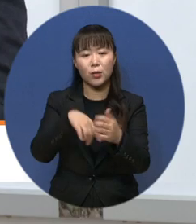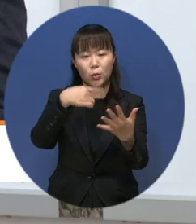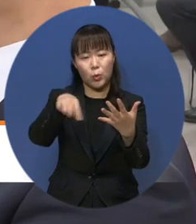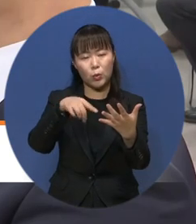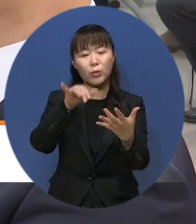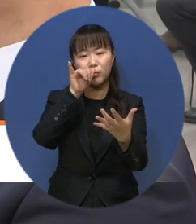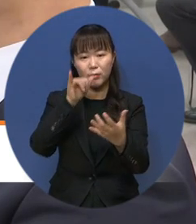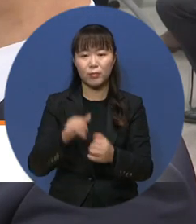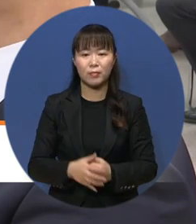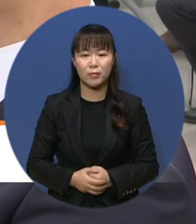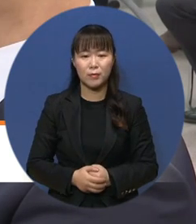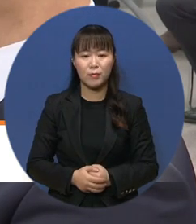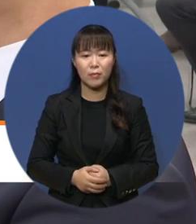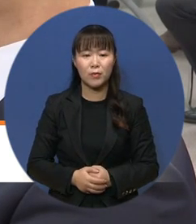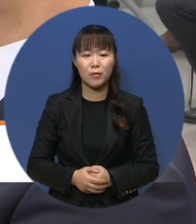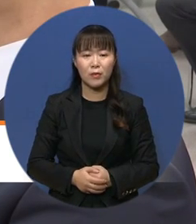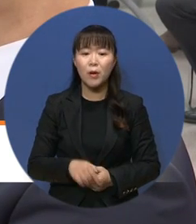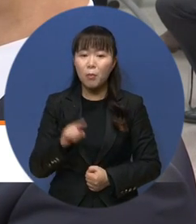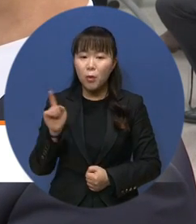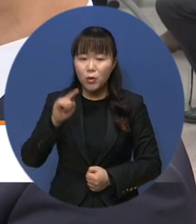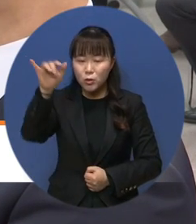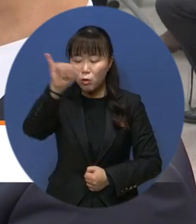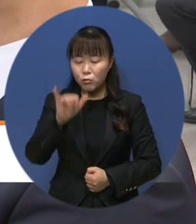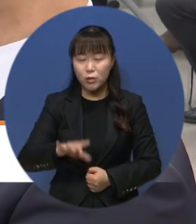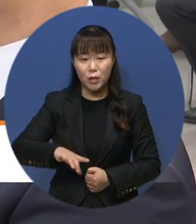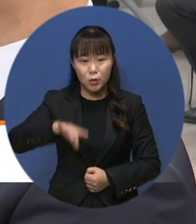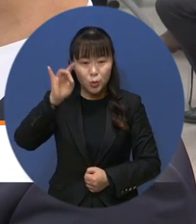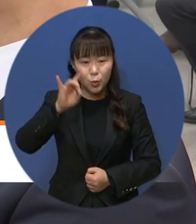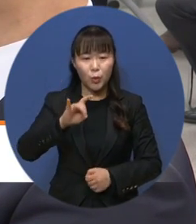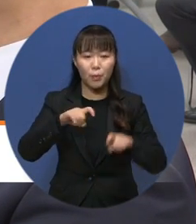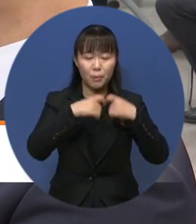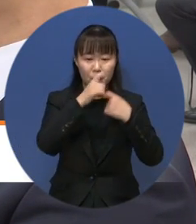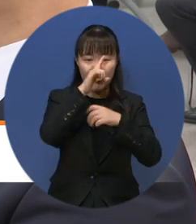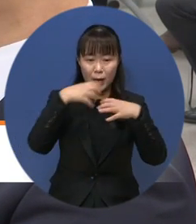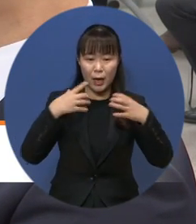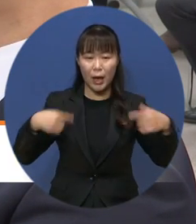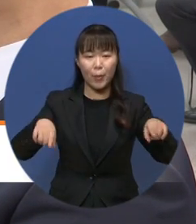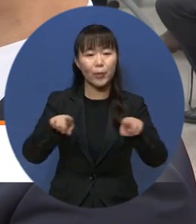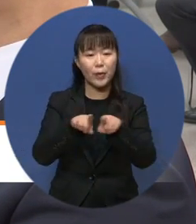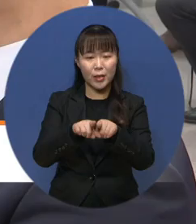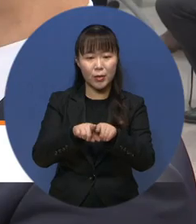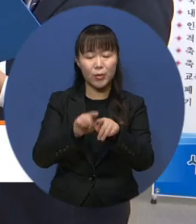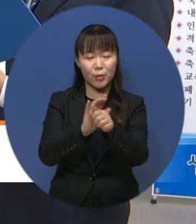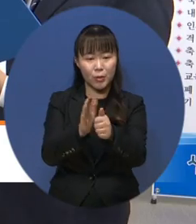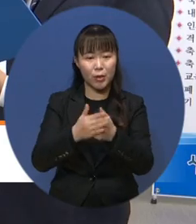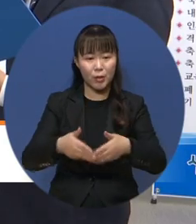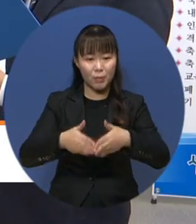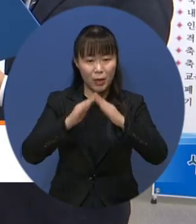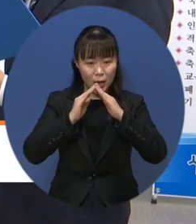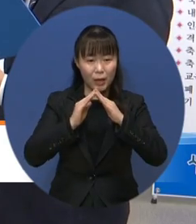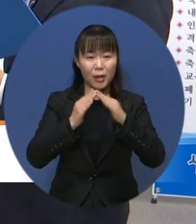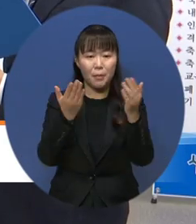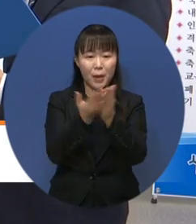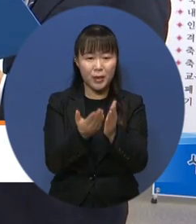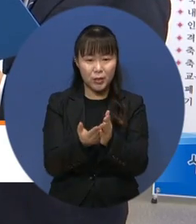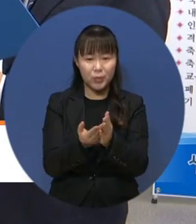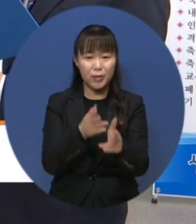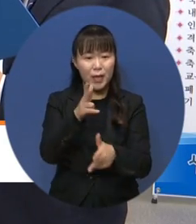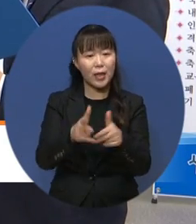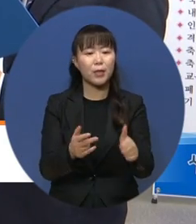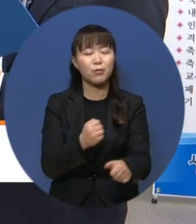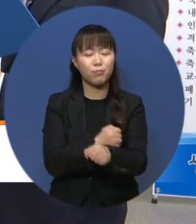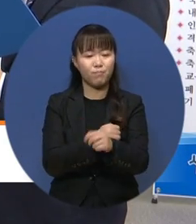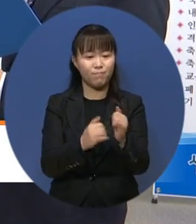됩니다. 테크니션 스쿨은 전국 최초로 민관 산학이 협력해 만든 맞춤형 산업인력 양성